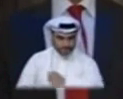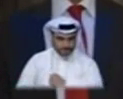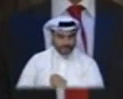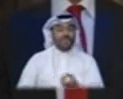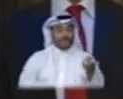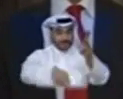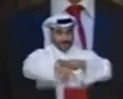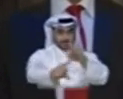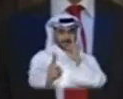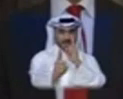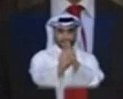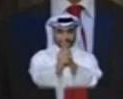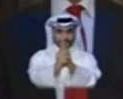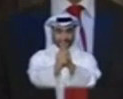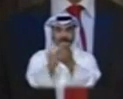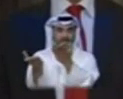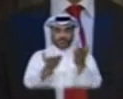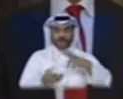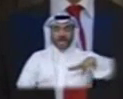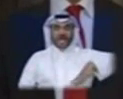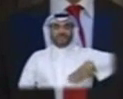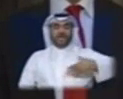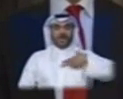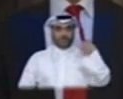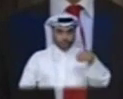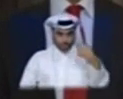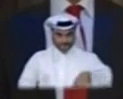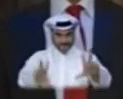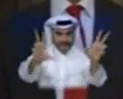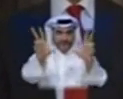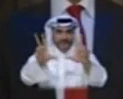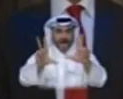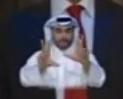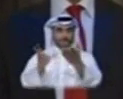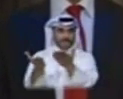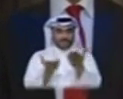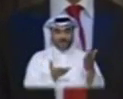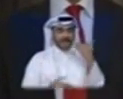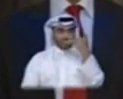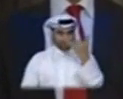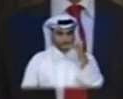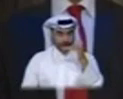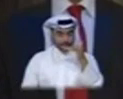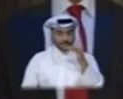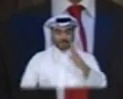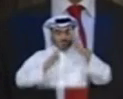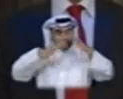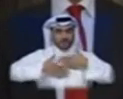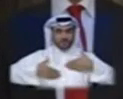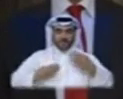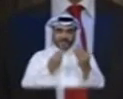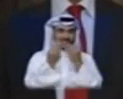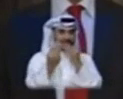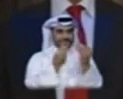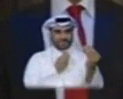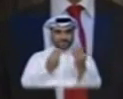لقاء مع معالي الشيخ وزير الإعلام وزير الدولة لشؤون الشباب، ويعني